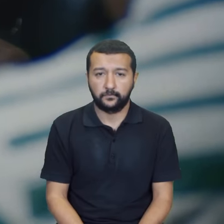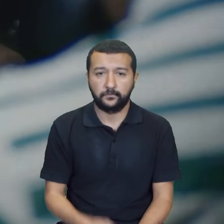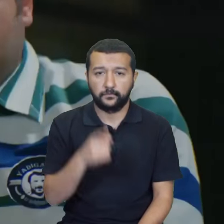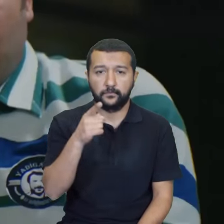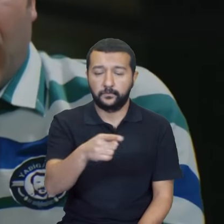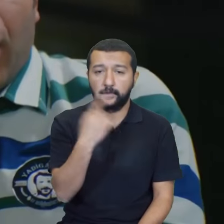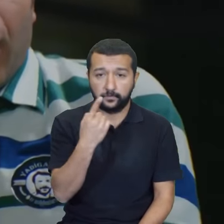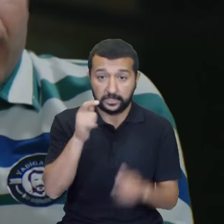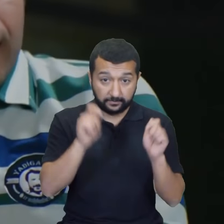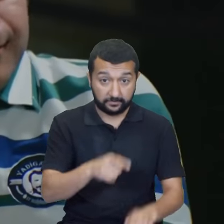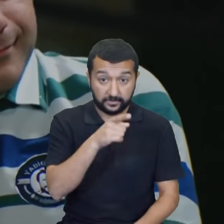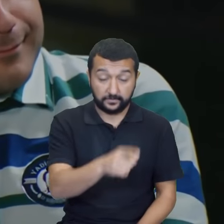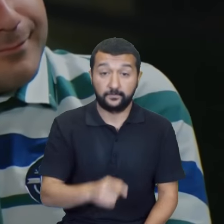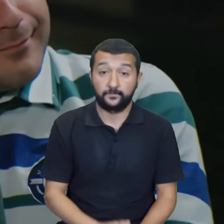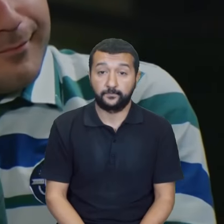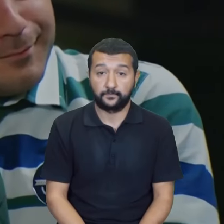Kontrfile bilir misin?